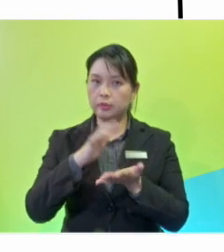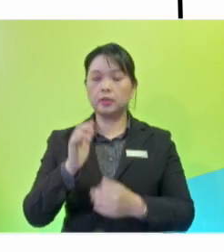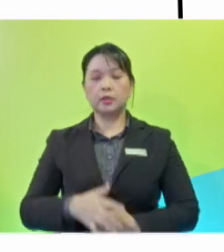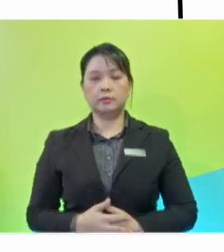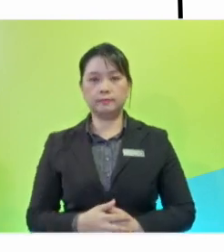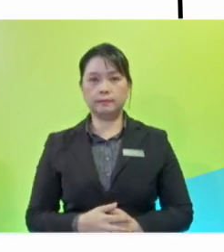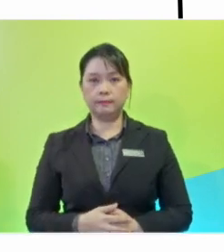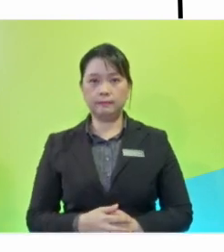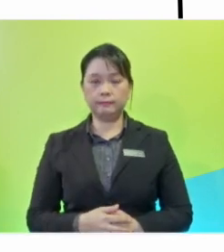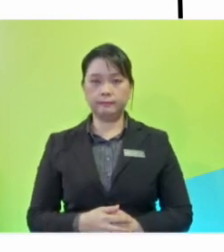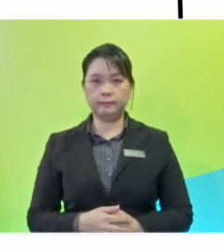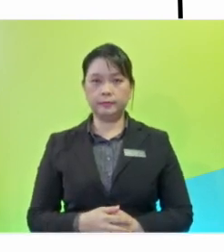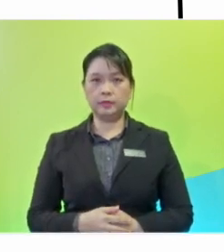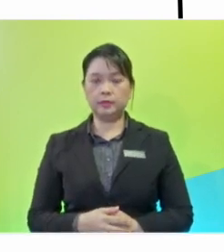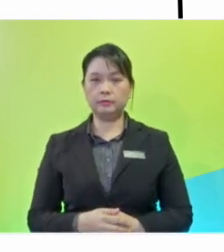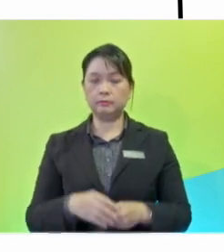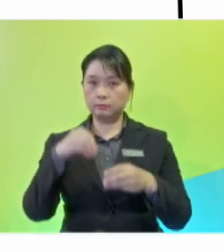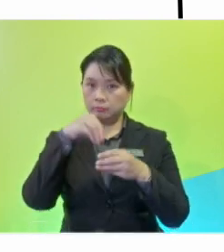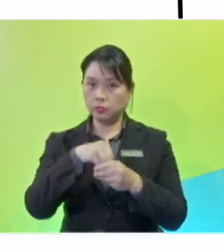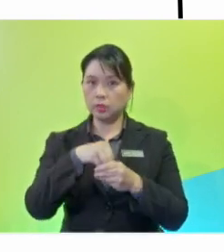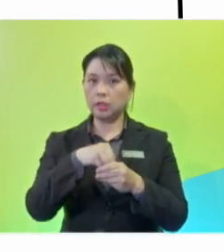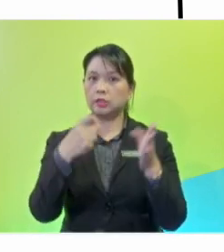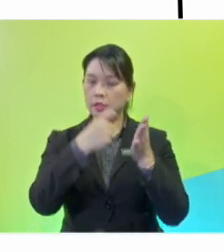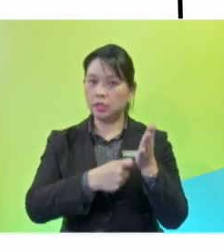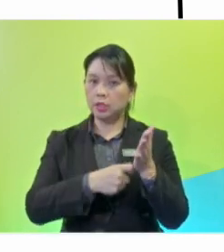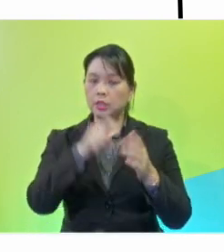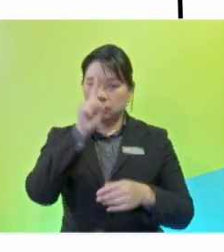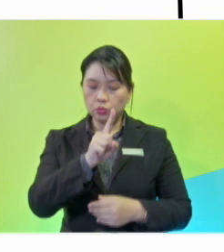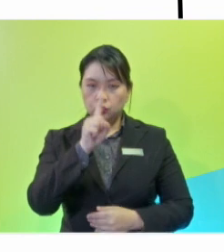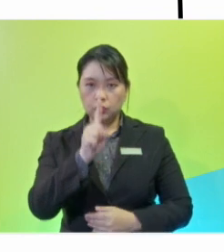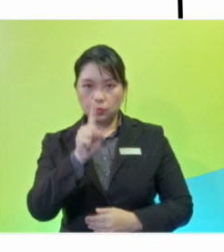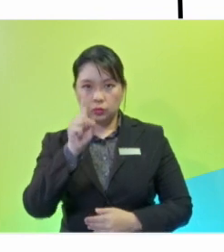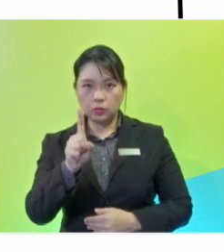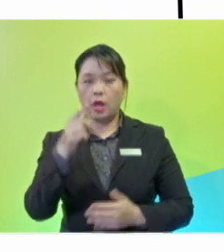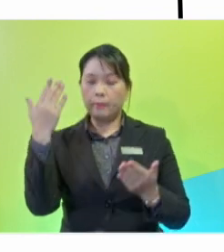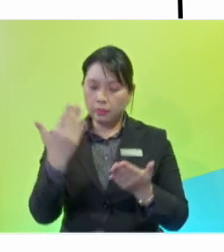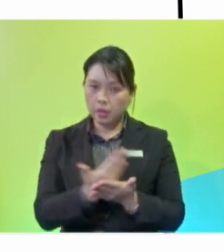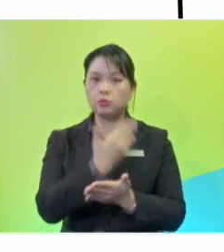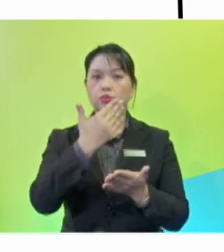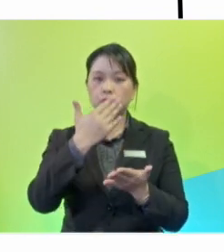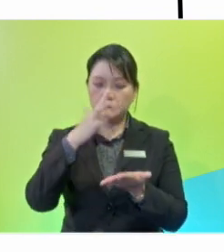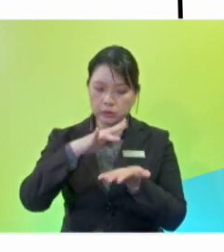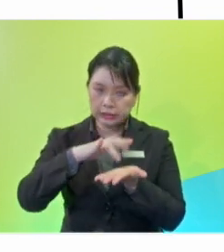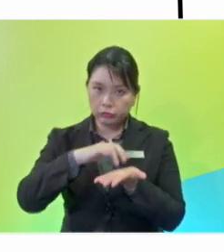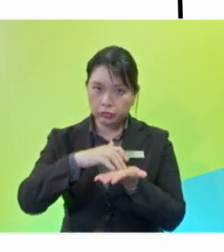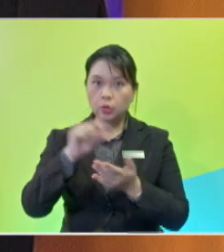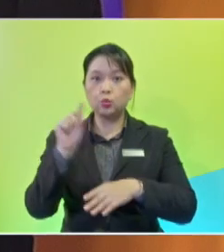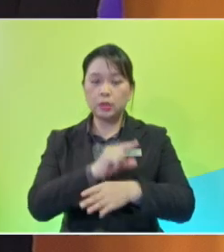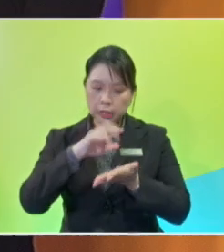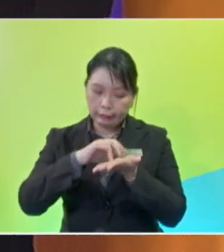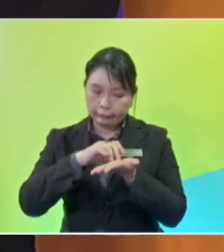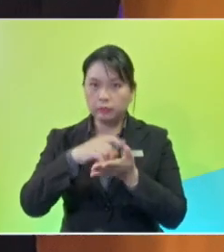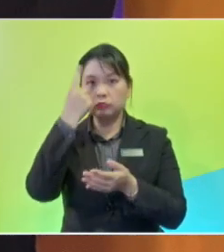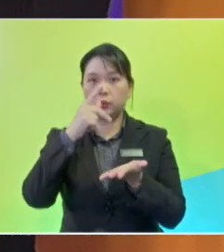pastikan masukkan nilai itu satu persatu kemudian Baru tekan ke clite Nah jadi